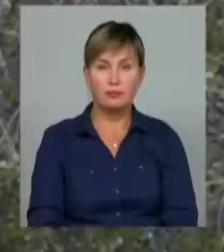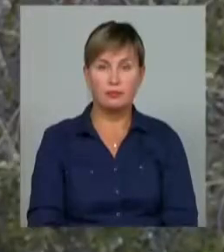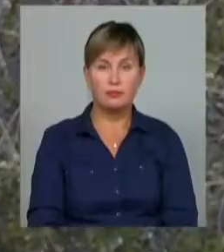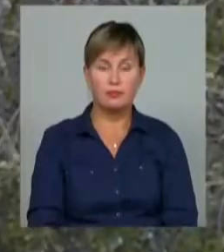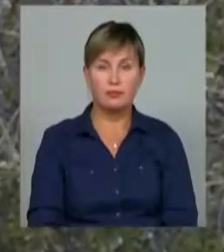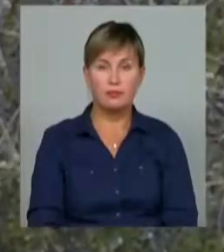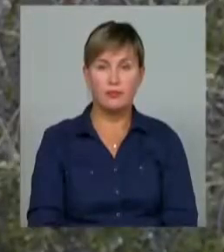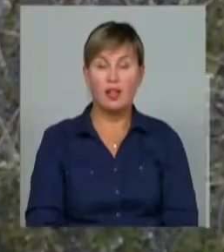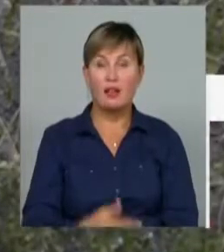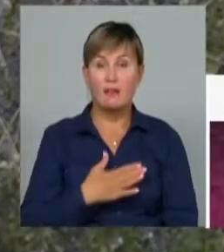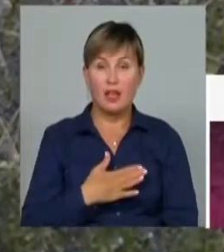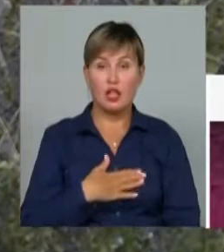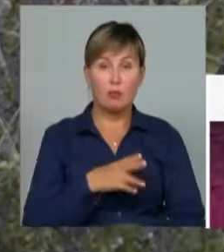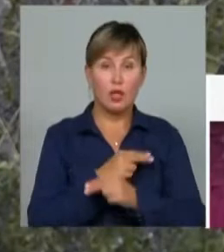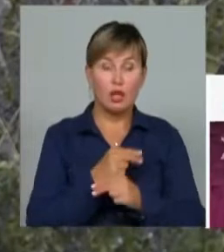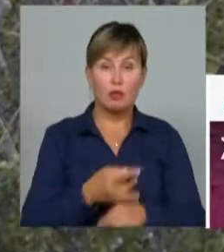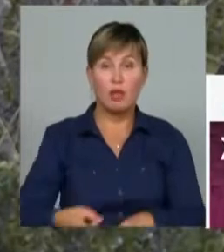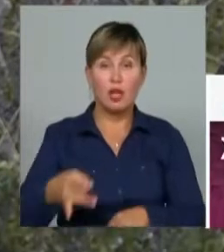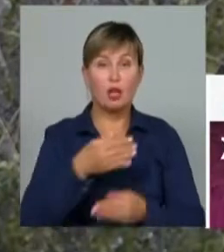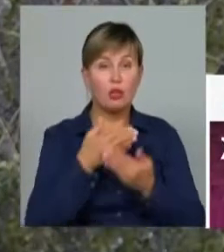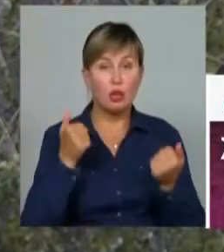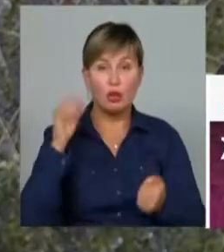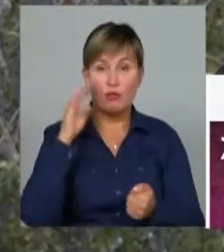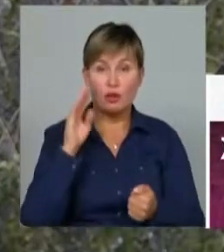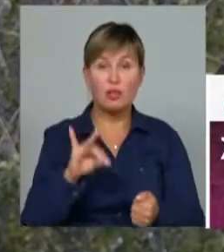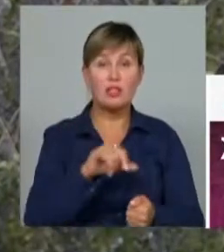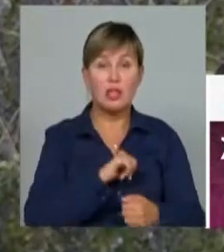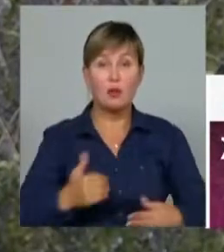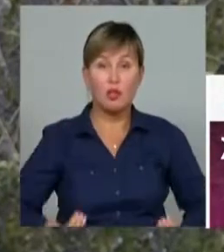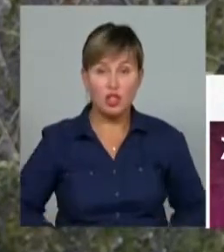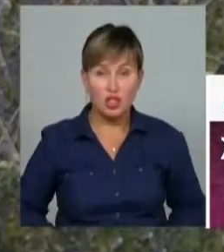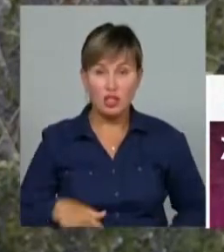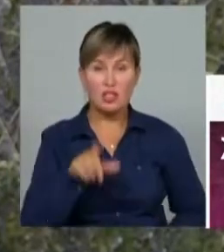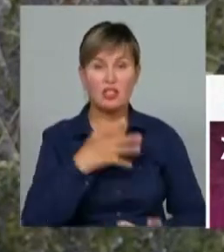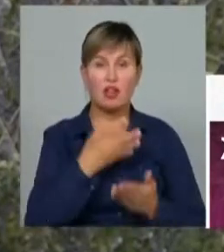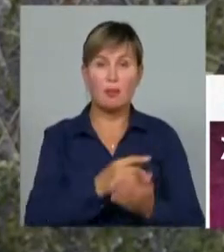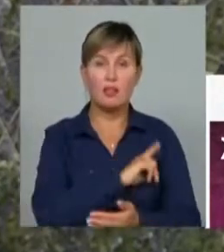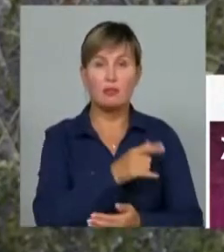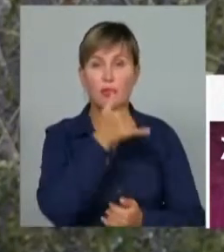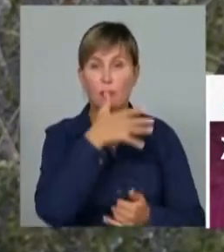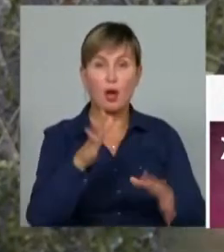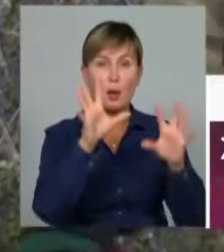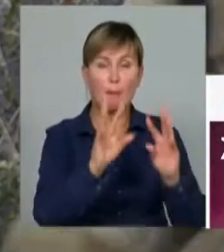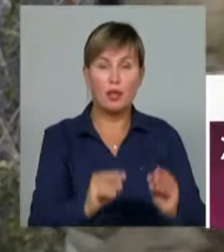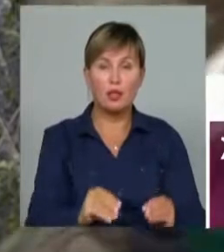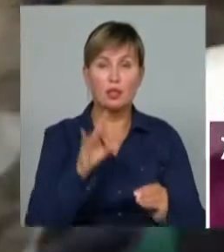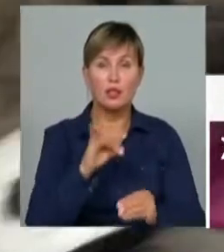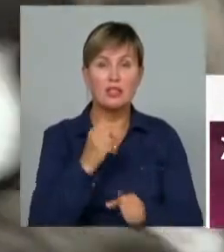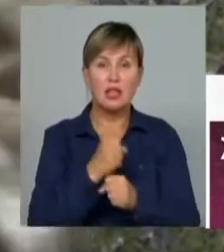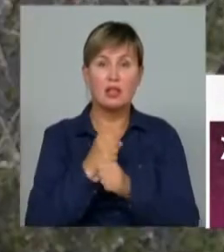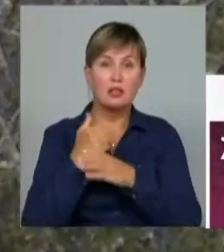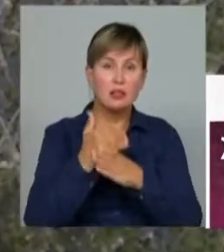В нашем дачном районе нет воды, и сами жильцы своими силами не могли потушить и оказать должного